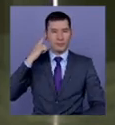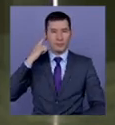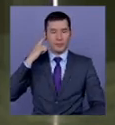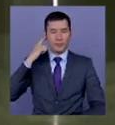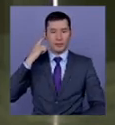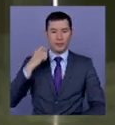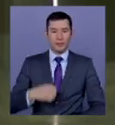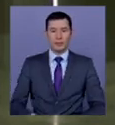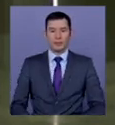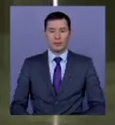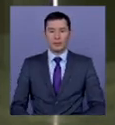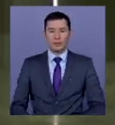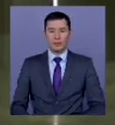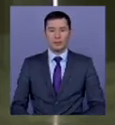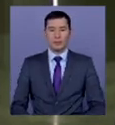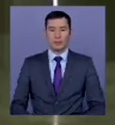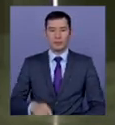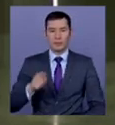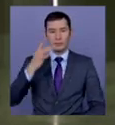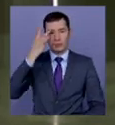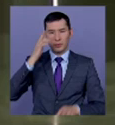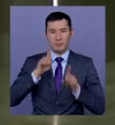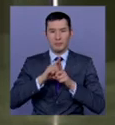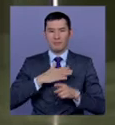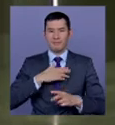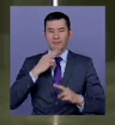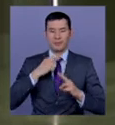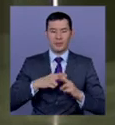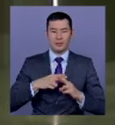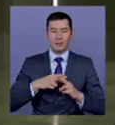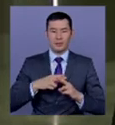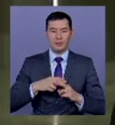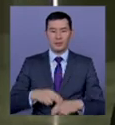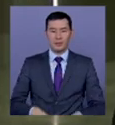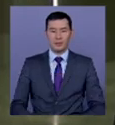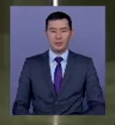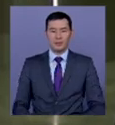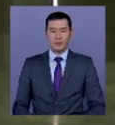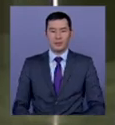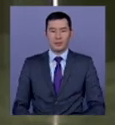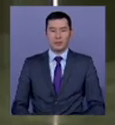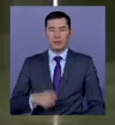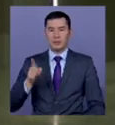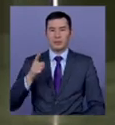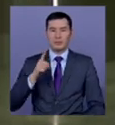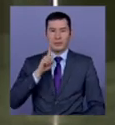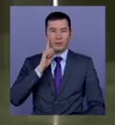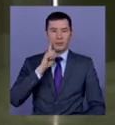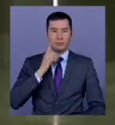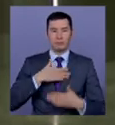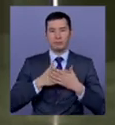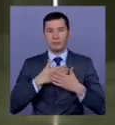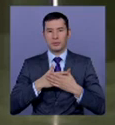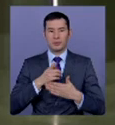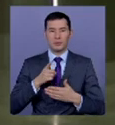әріптес сіңілім ретінде жұмысына қанықпын. Өте бір болашағынан үміт күттірген, өте белсенді жас еді. Бастысы